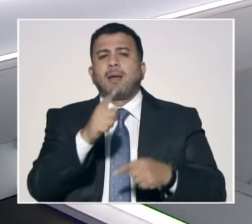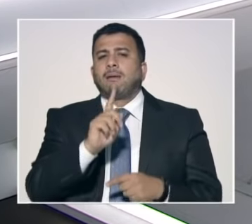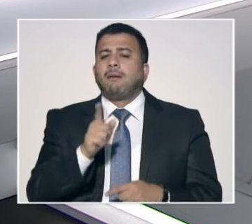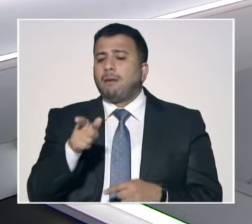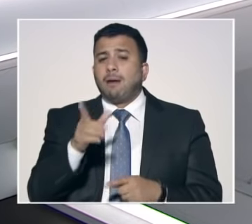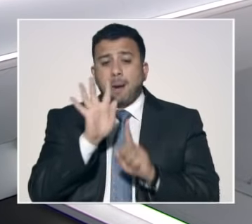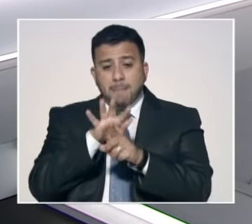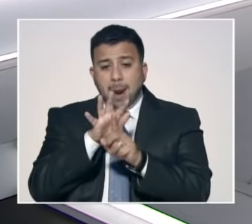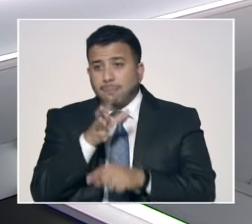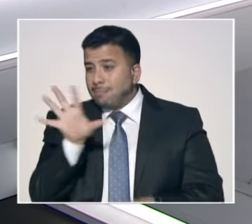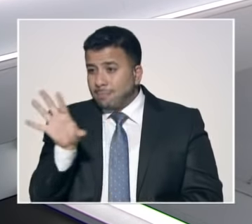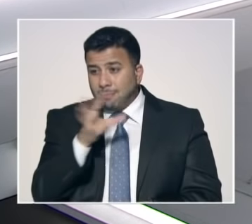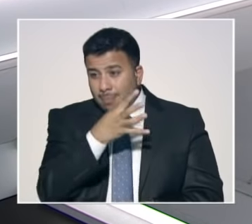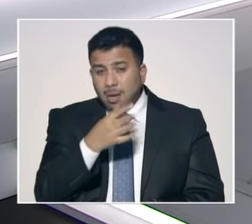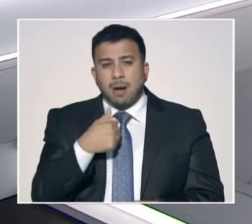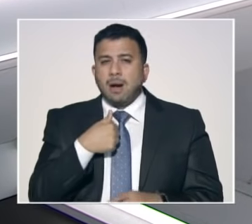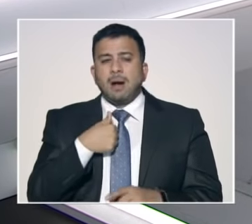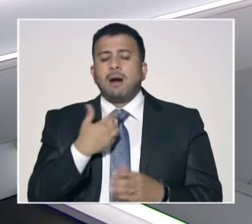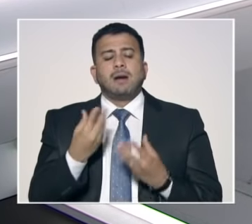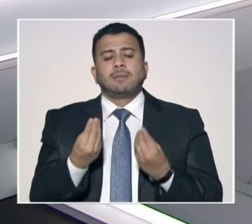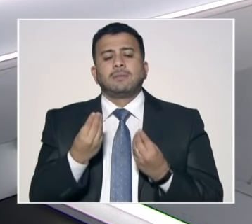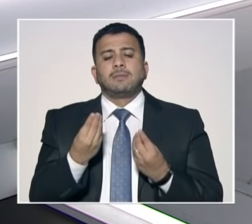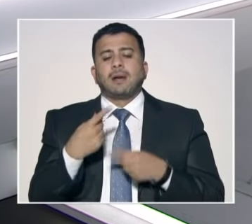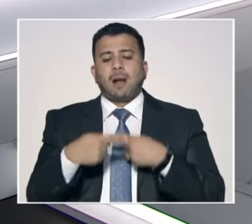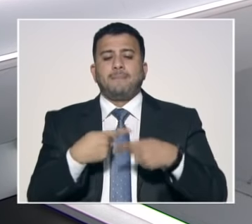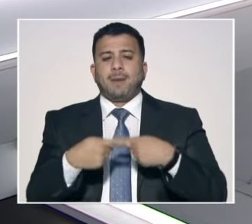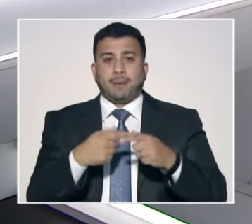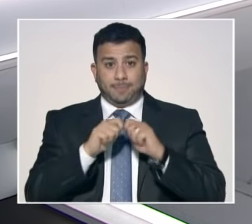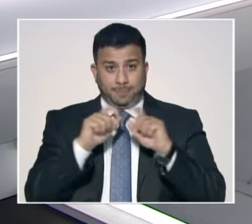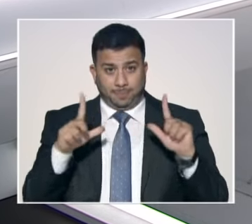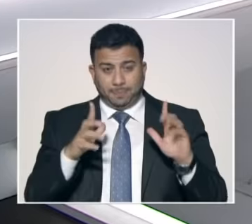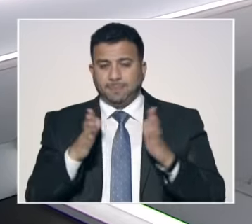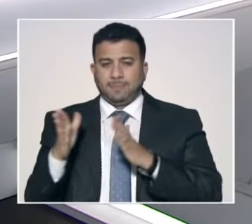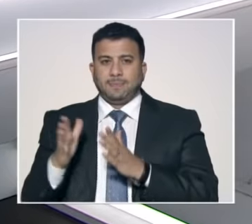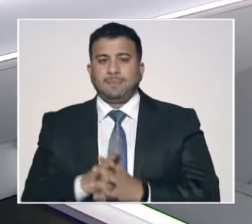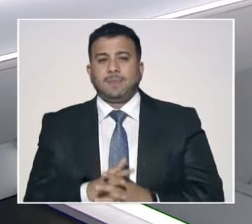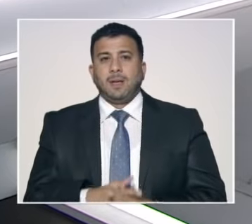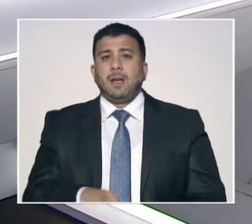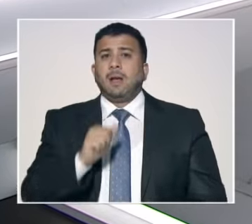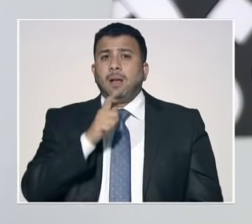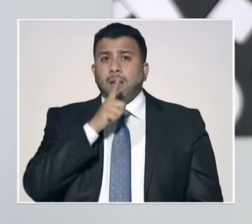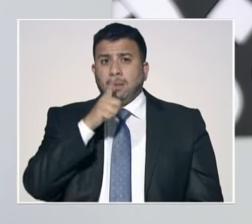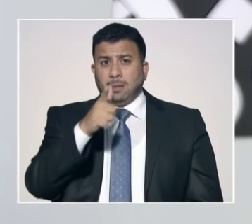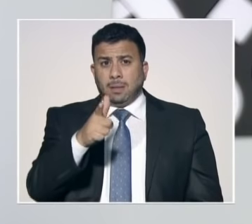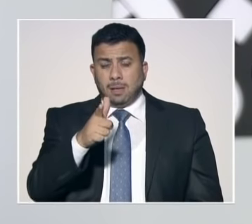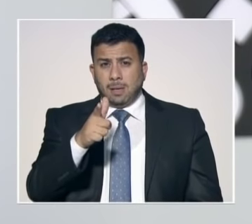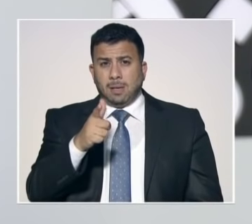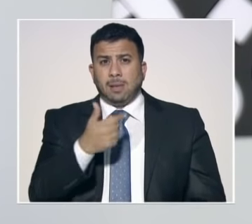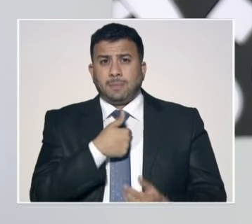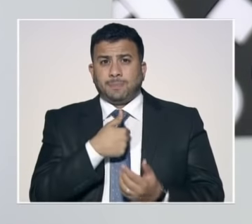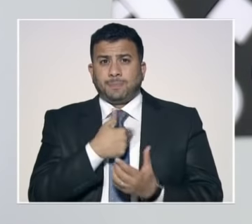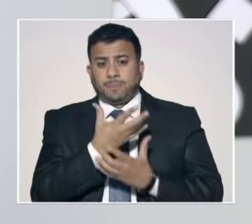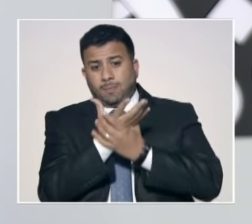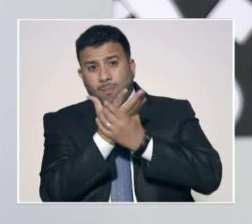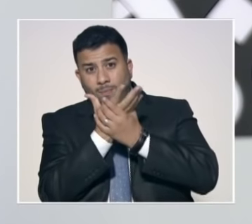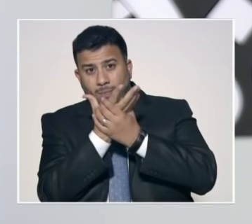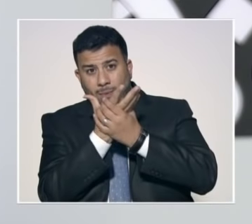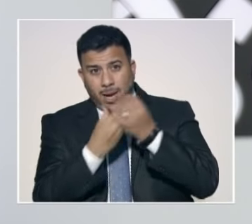يقول: ما حكم توزيع الميراث قبل الوفاة؟ وإذا كان عند الشخص ابن قد مات قبل أن يوزع